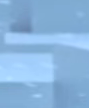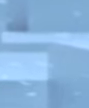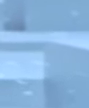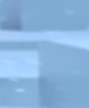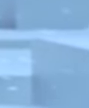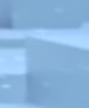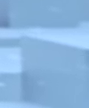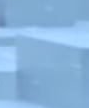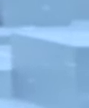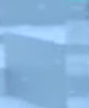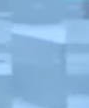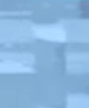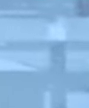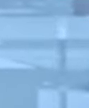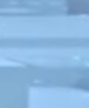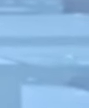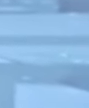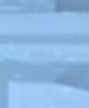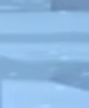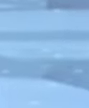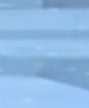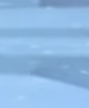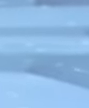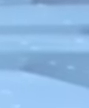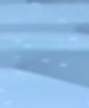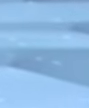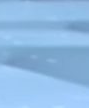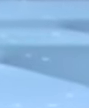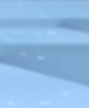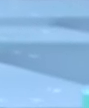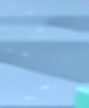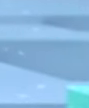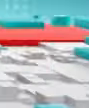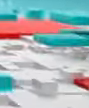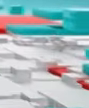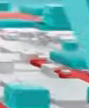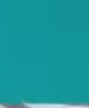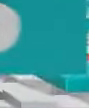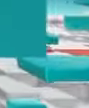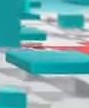Әрқарай Астана Таймс орыс тілінде жалғасады. Келесі кездескенше аман сау болыңыздар.